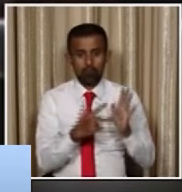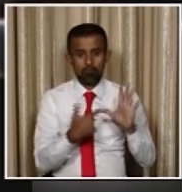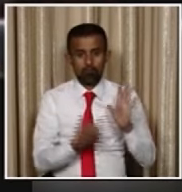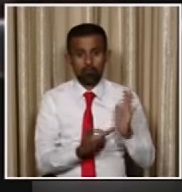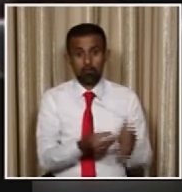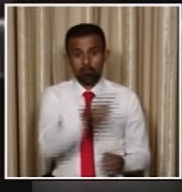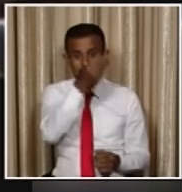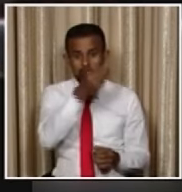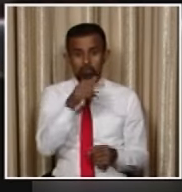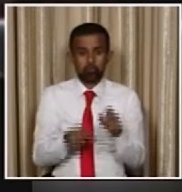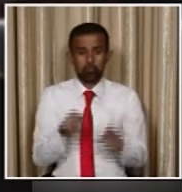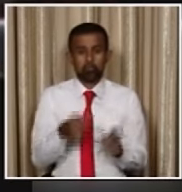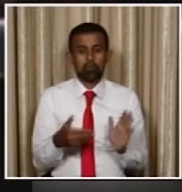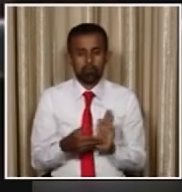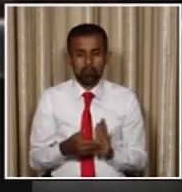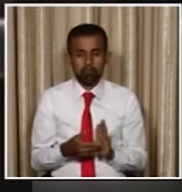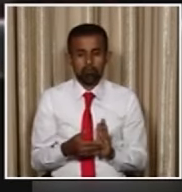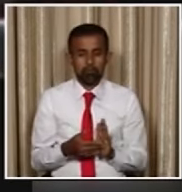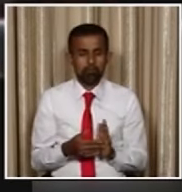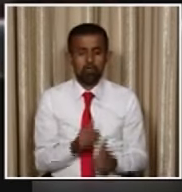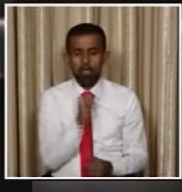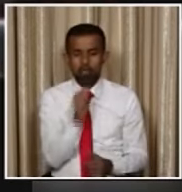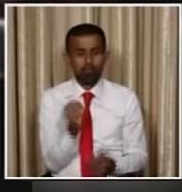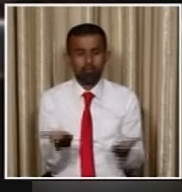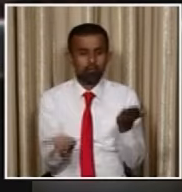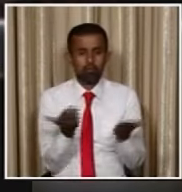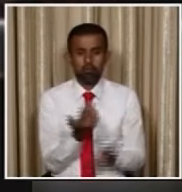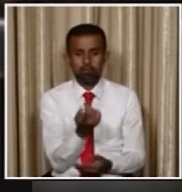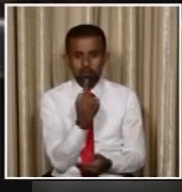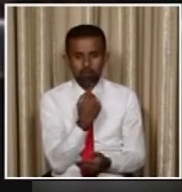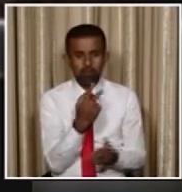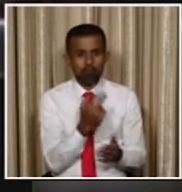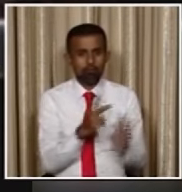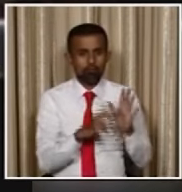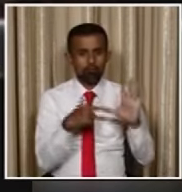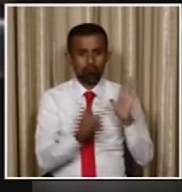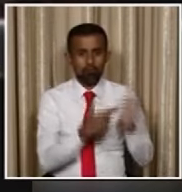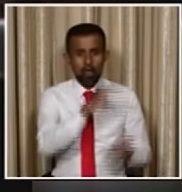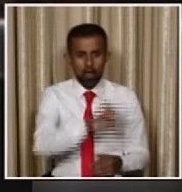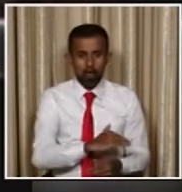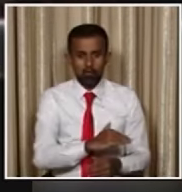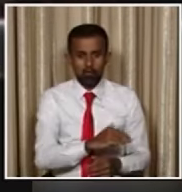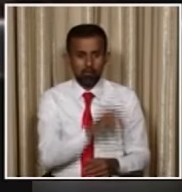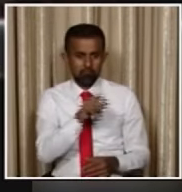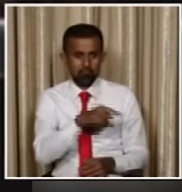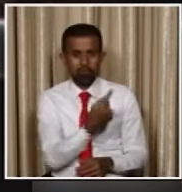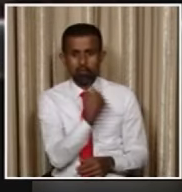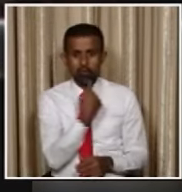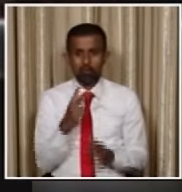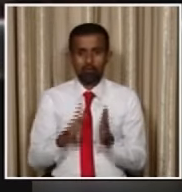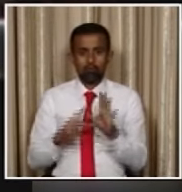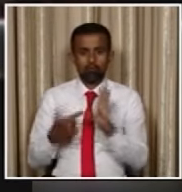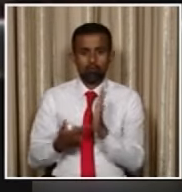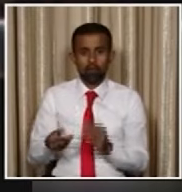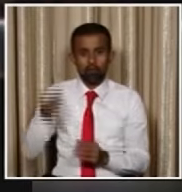කිරීම තුළ විශාල වශයෙන් මිනිස්සුන්ට පීඩනයක් ඇති වෙනවා කියලා. මට කියන්න මේක ඇත්ත මොකද්ද? වැට් එක අඩු කරනකොට ඒක වැරදි කියනවා. වැට් එක වැඩි